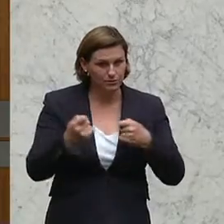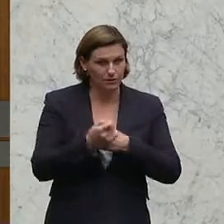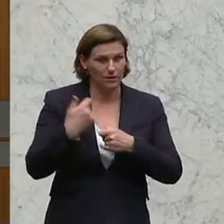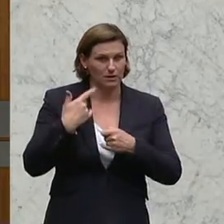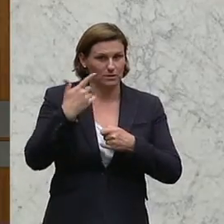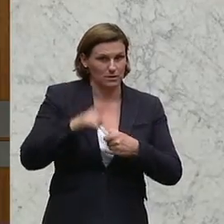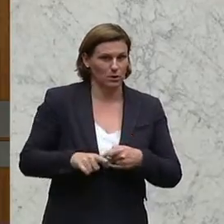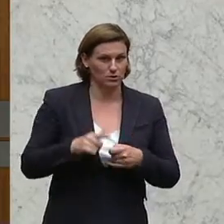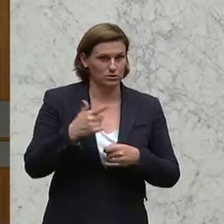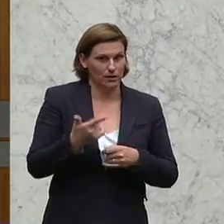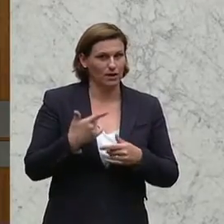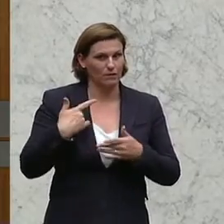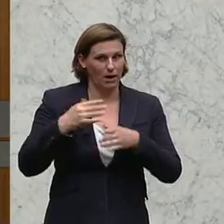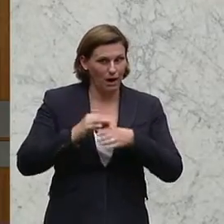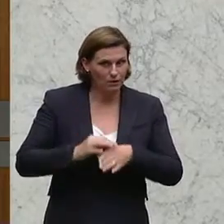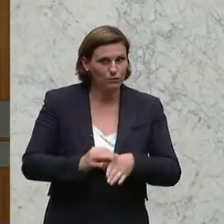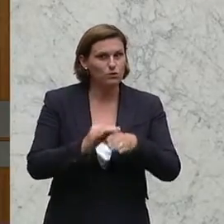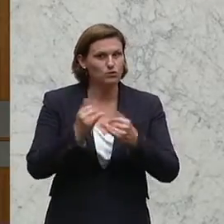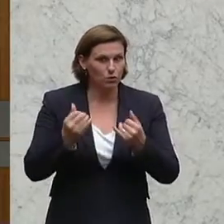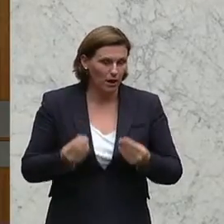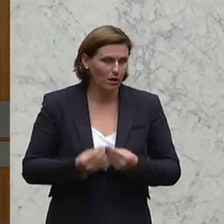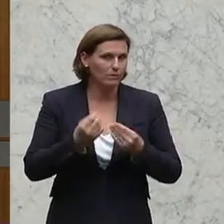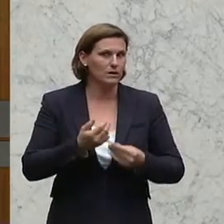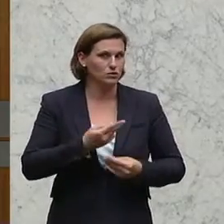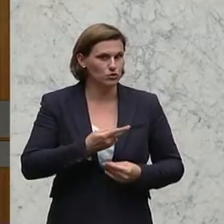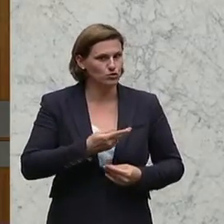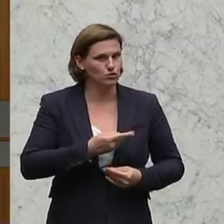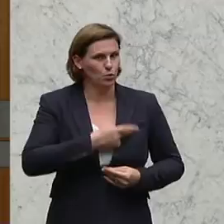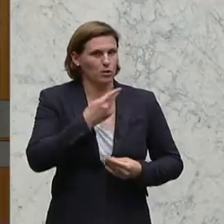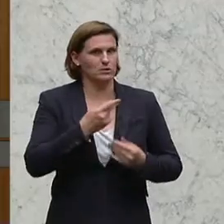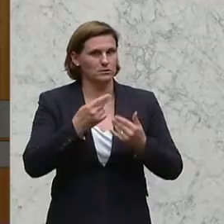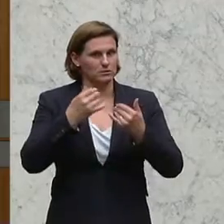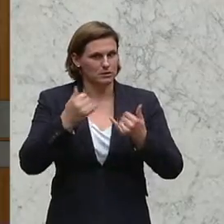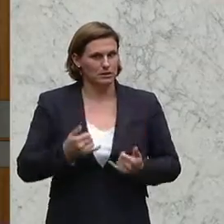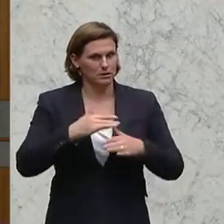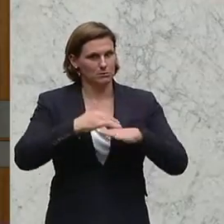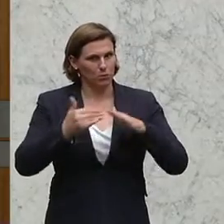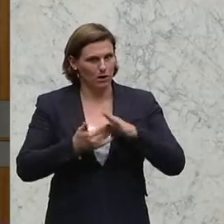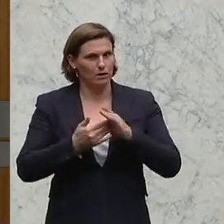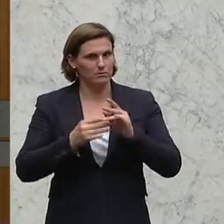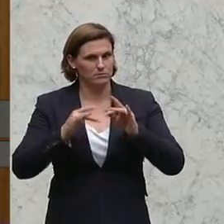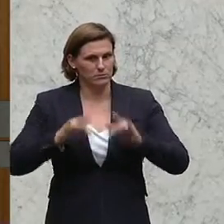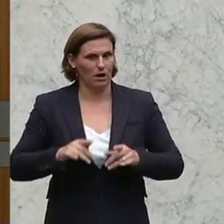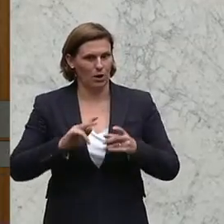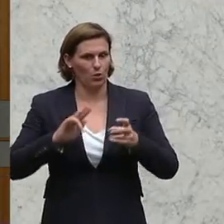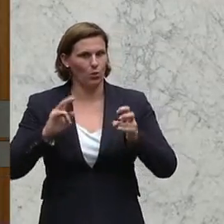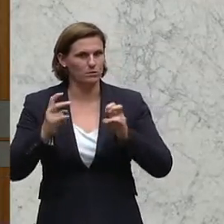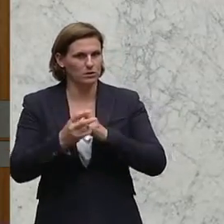Einführung. Und darauf sind wir schon einigermaßen stolz, dass wir dieses Projekt jetzt in die Umsetzung bringen mit 1.